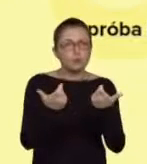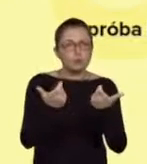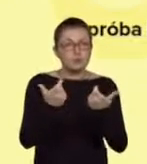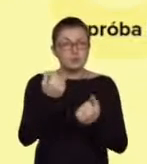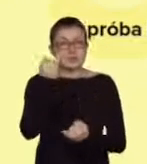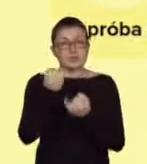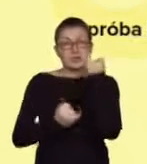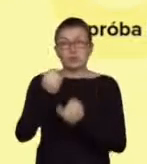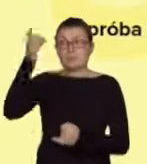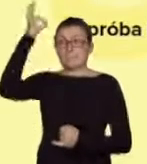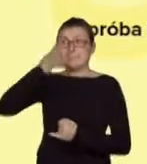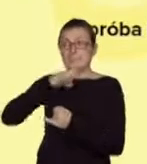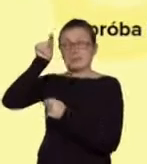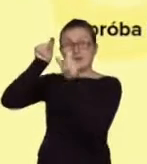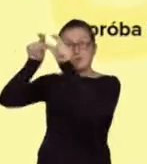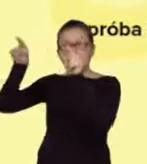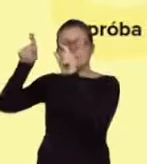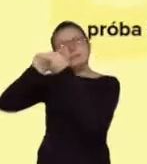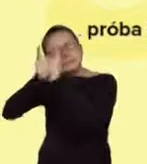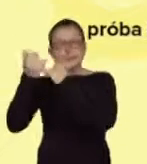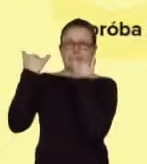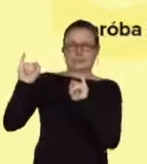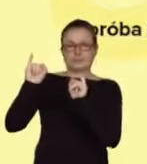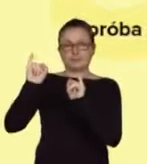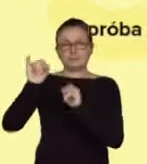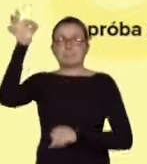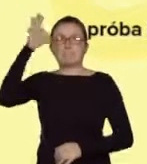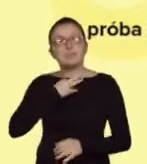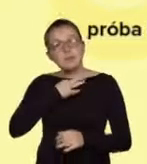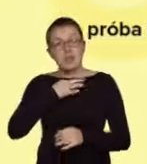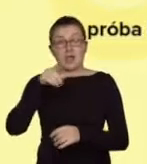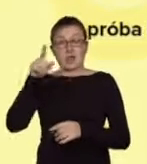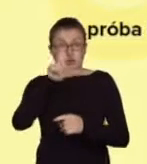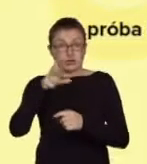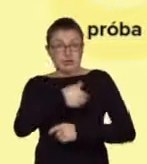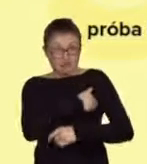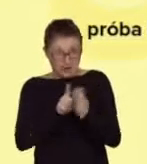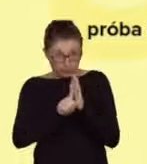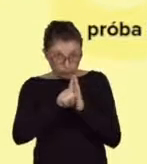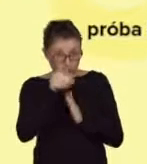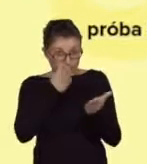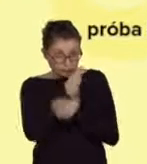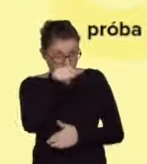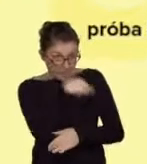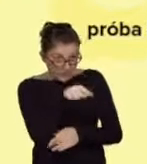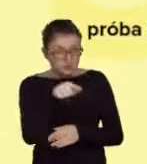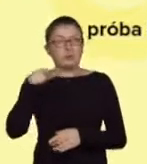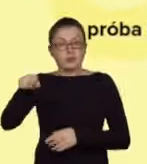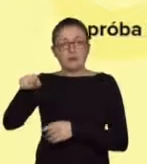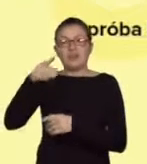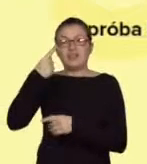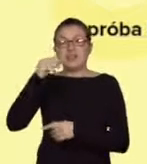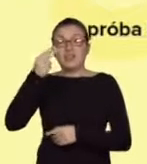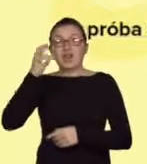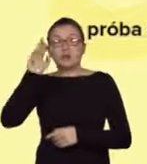następujące, czy wysoka temperatura powoduje denaturację enzymów trzustki, to w tym przypadku zestaw pierwszy